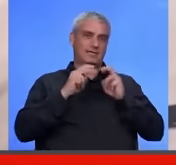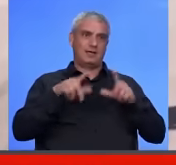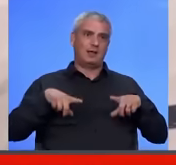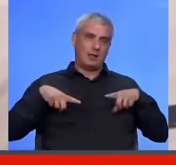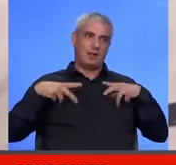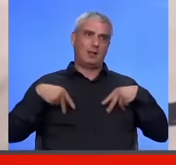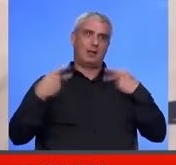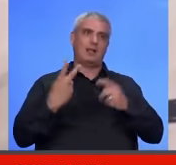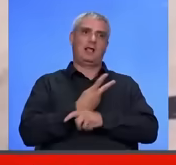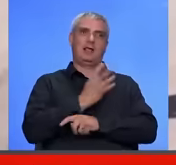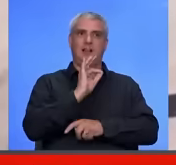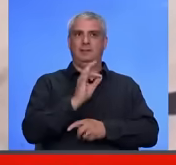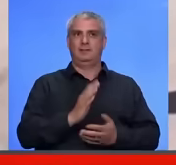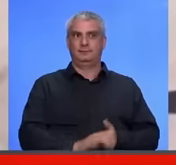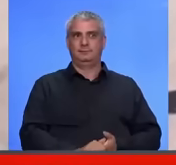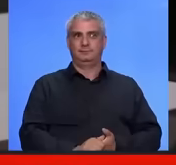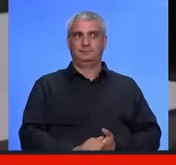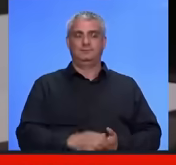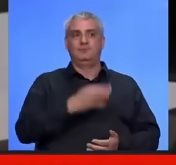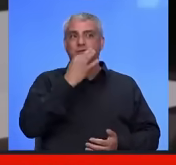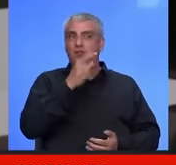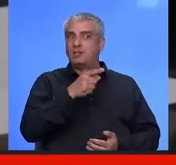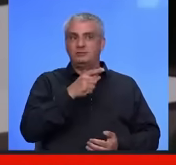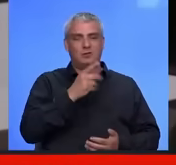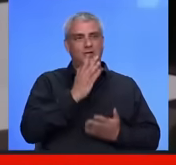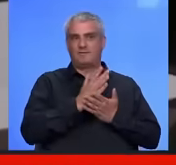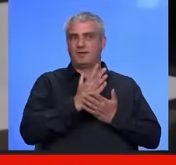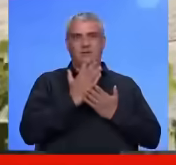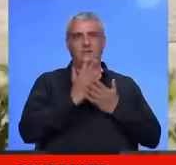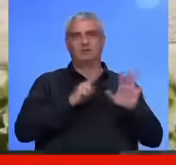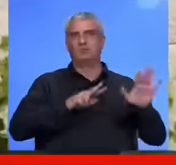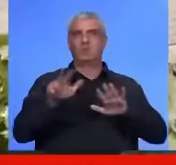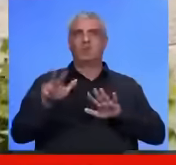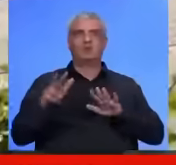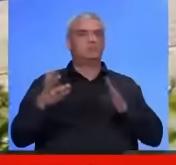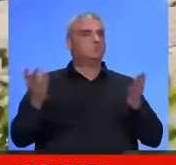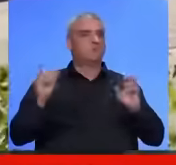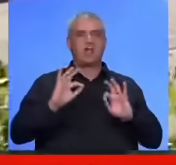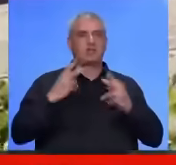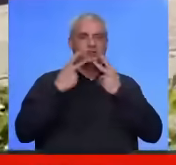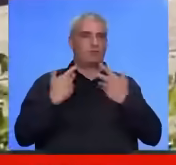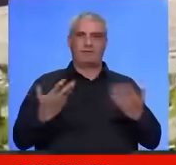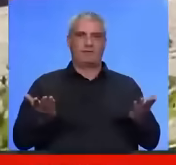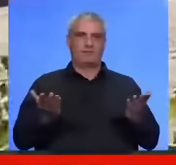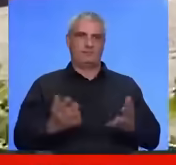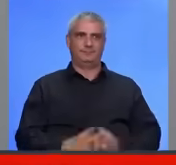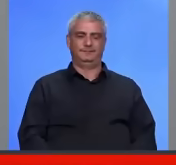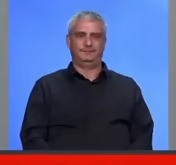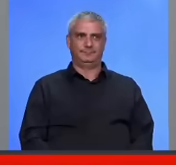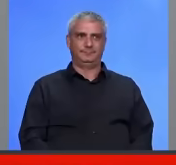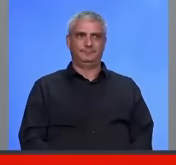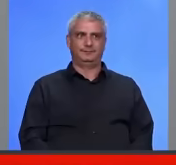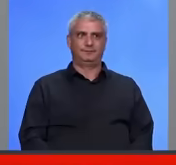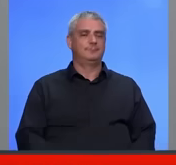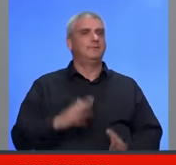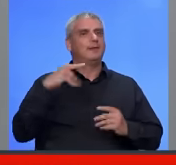לשוב לשגרת חייהם. ועל השאלה הזו כבר כמעט 8 חודשים איש לא נותן להם תשובה. מה